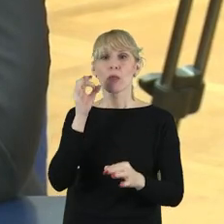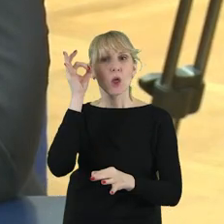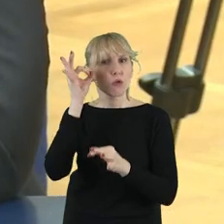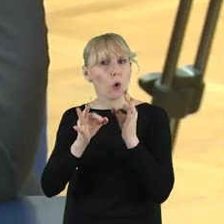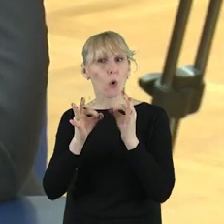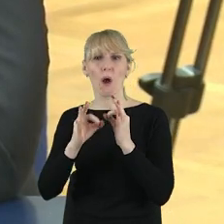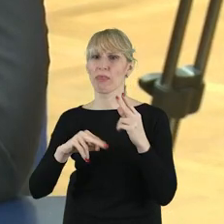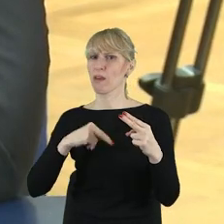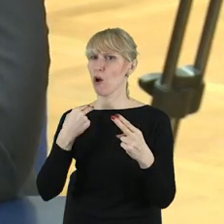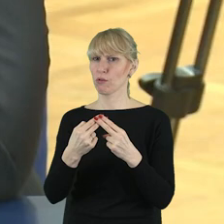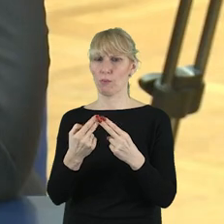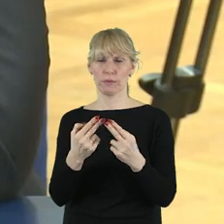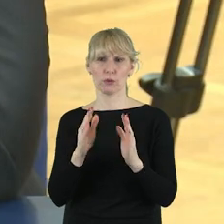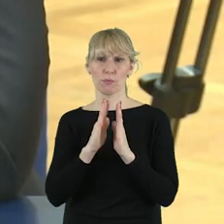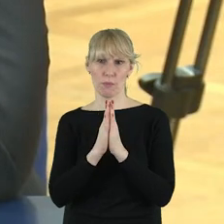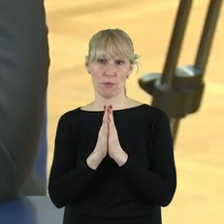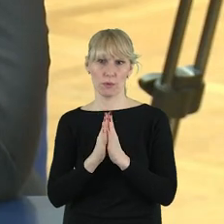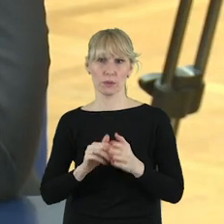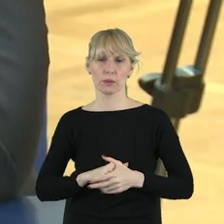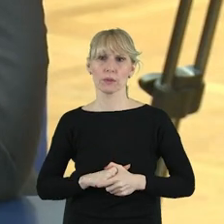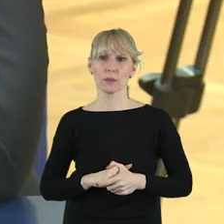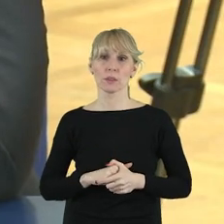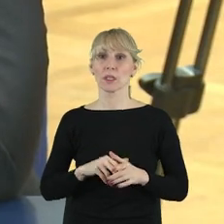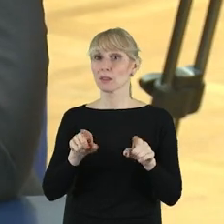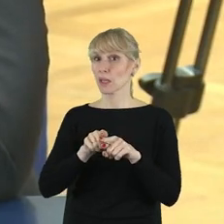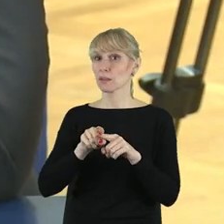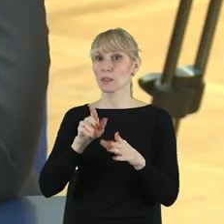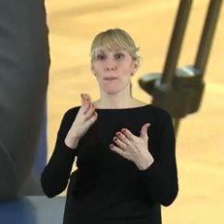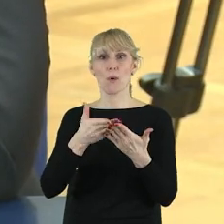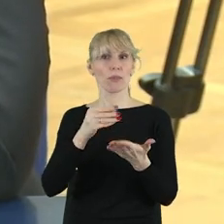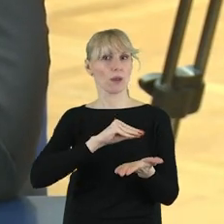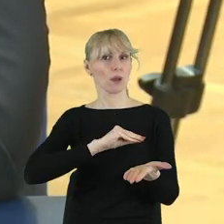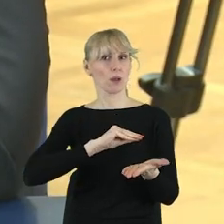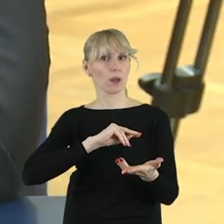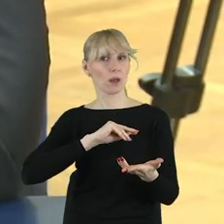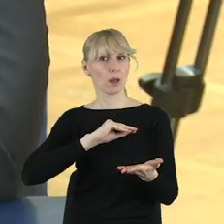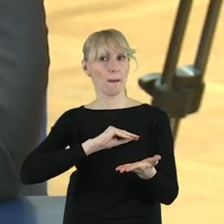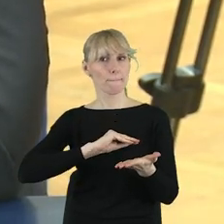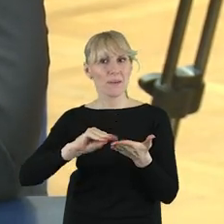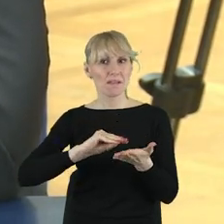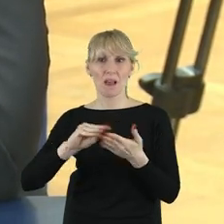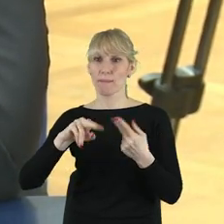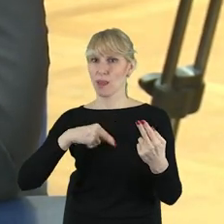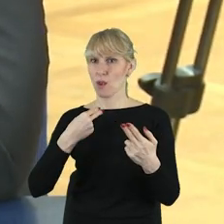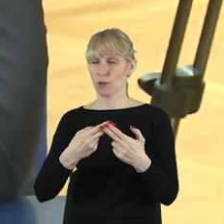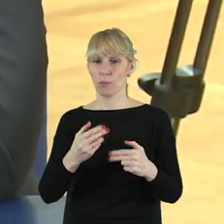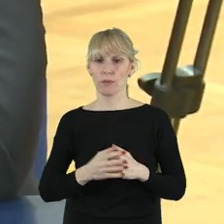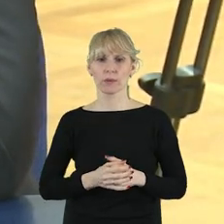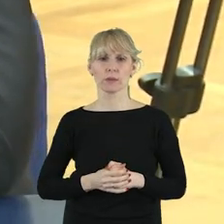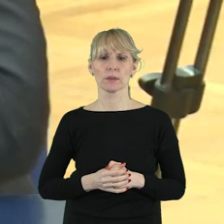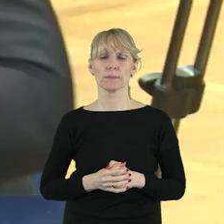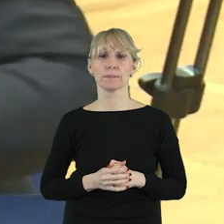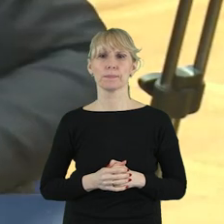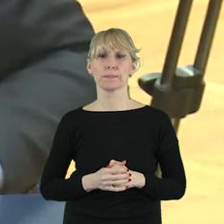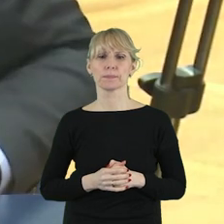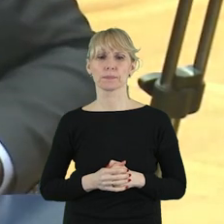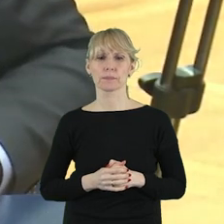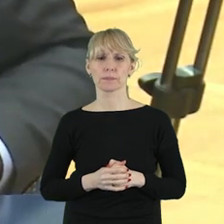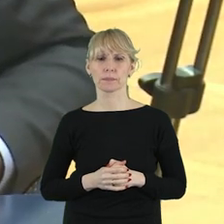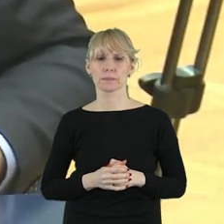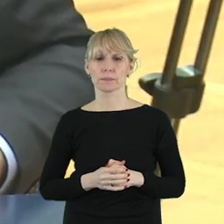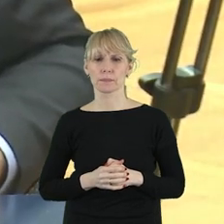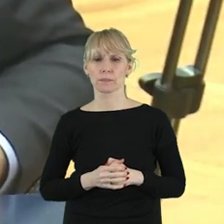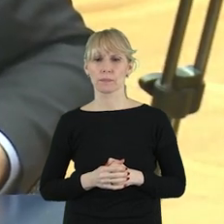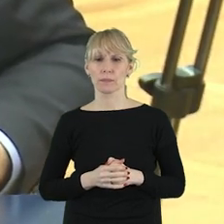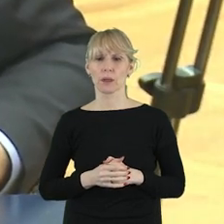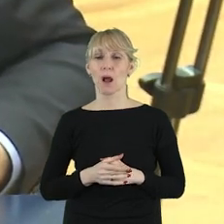piśmie. Chcielibyśmy my sami, ale to jest też prośba do zarządu i